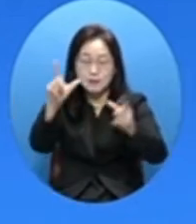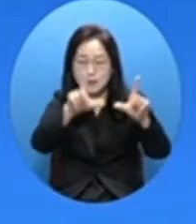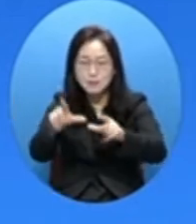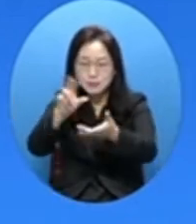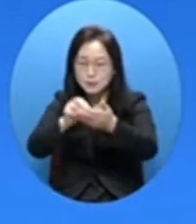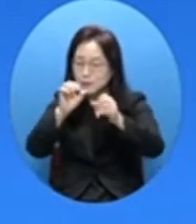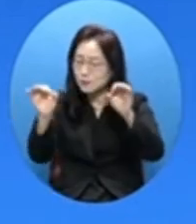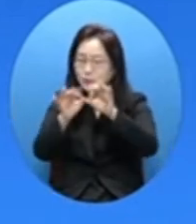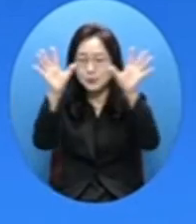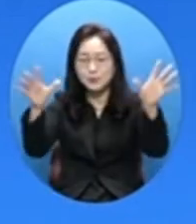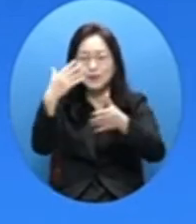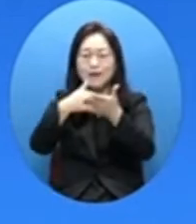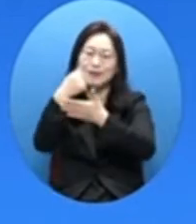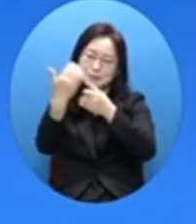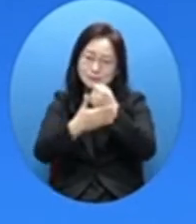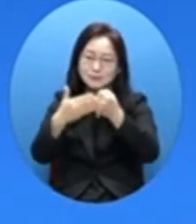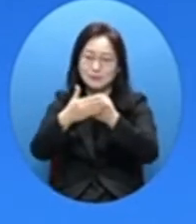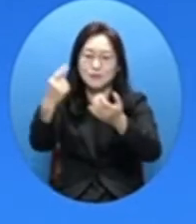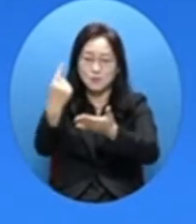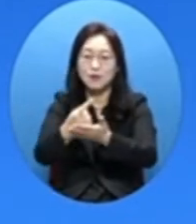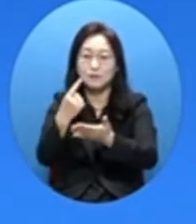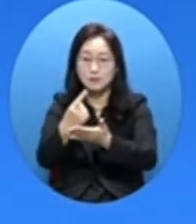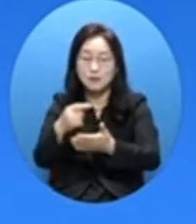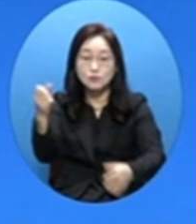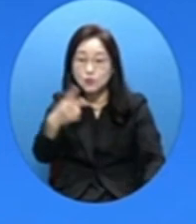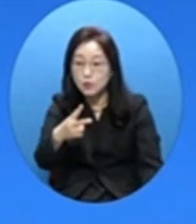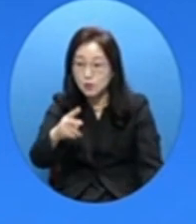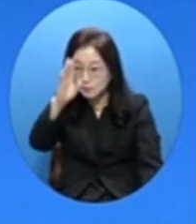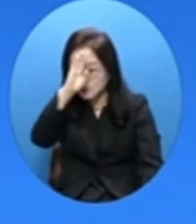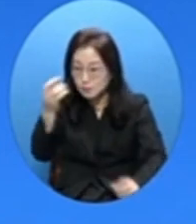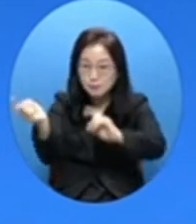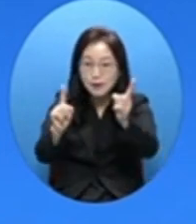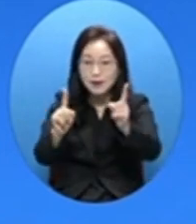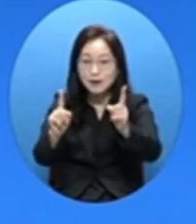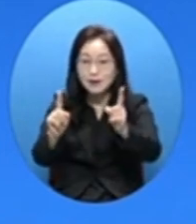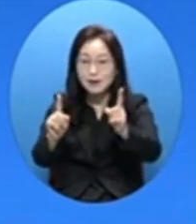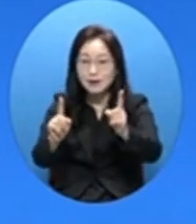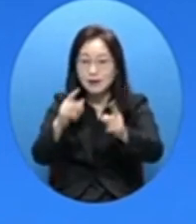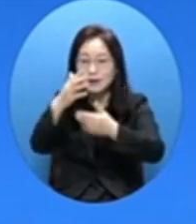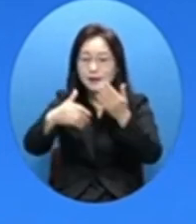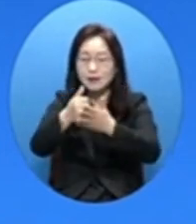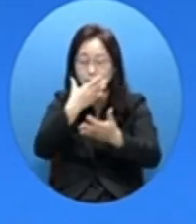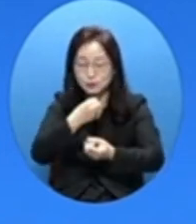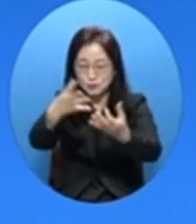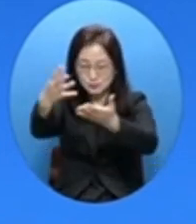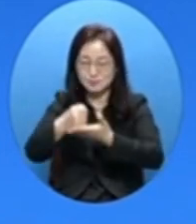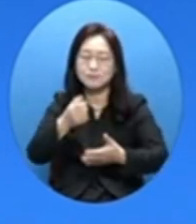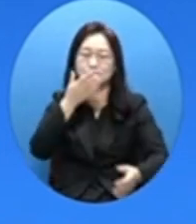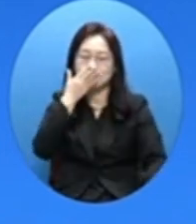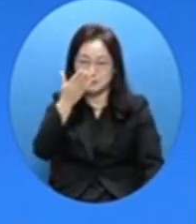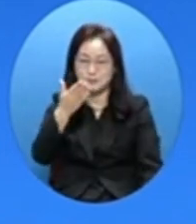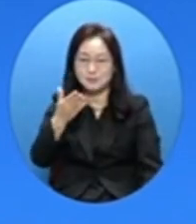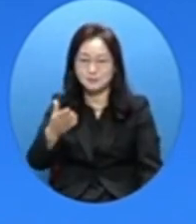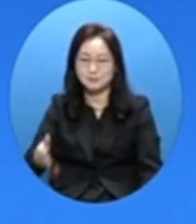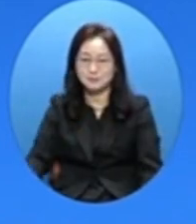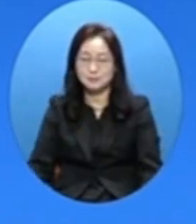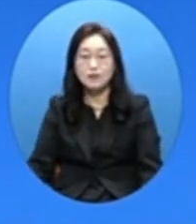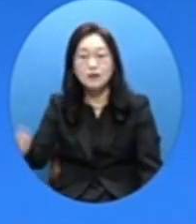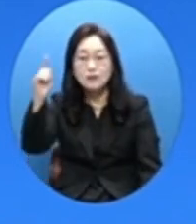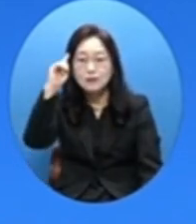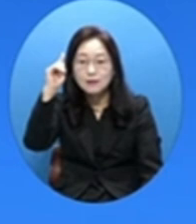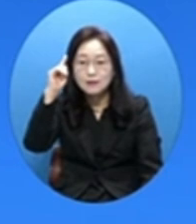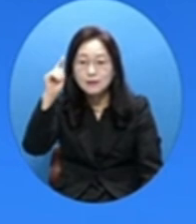사라지고 하나님의 은혜가 임하고 우리의 병이 떠나가고 하나님의 축복이 임하게 되는 것입니다. 왜